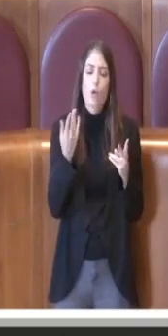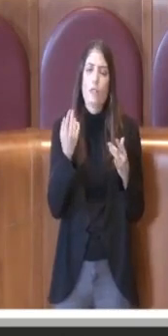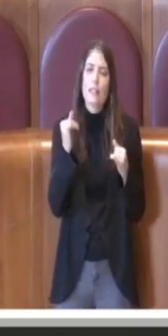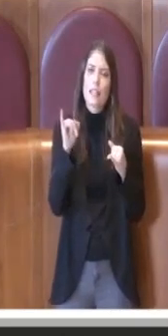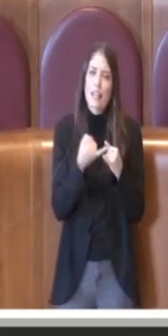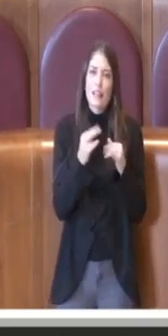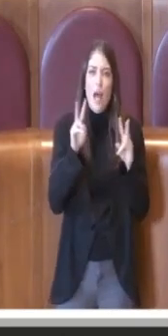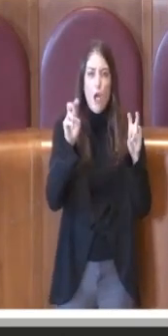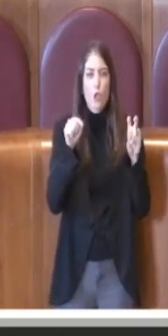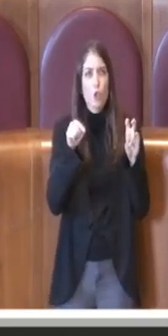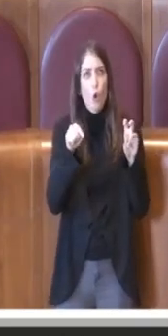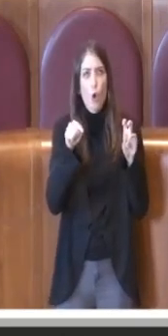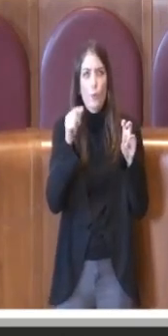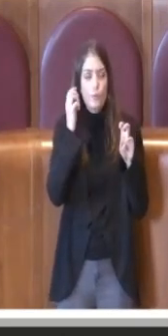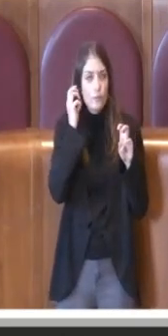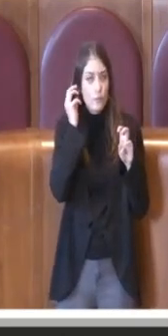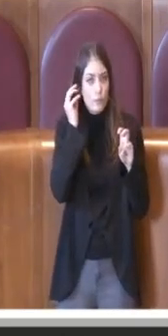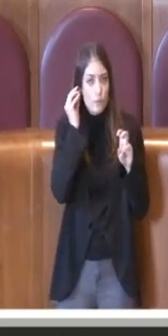dettaglio